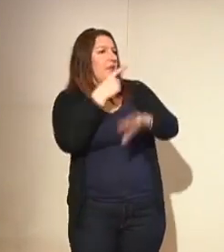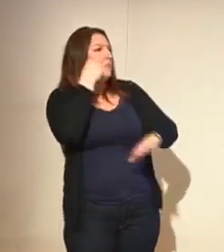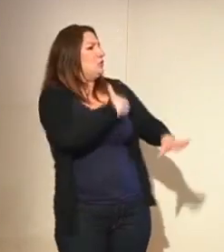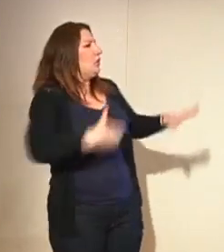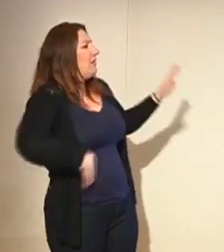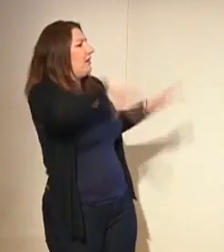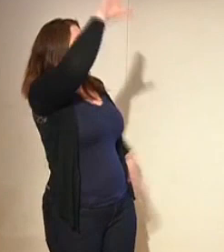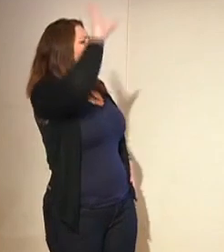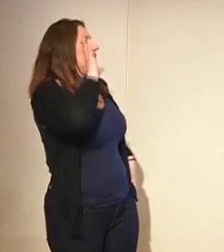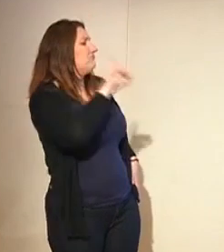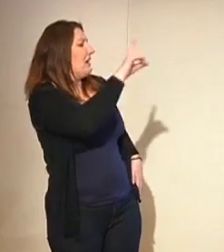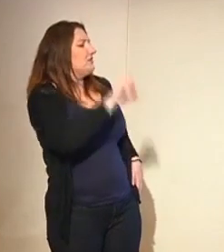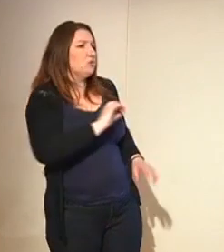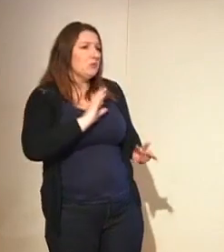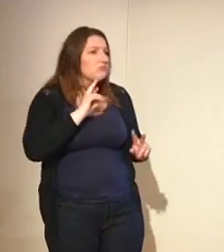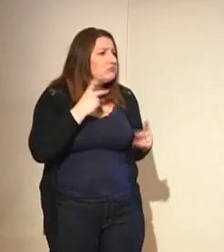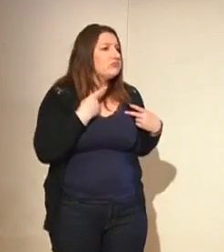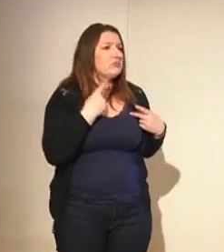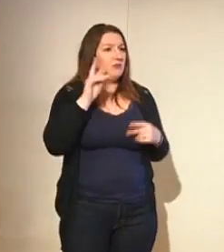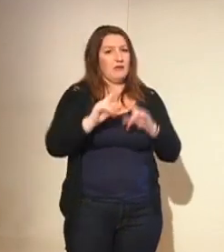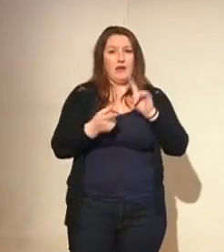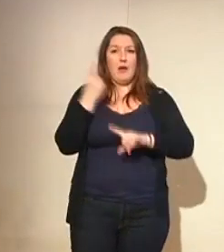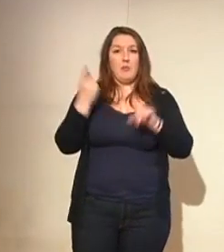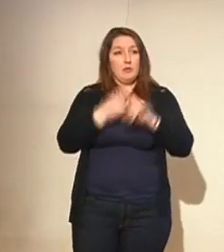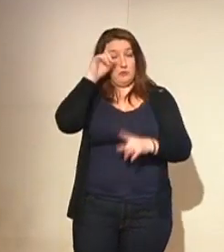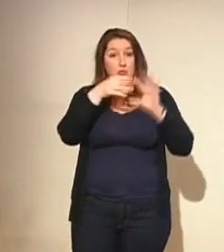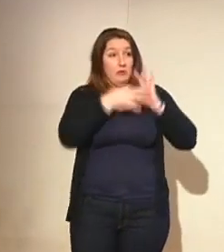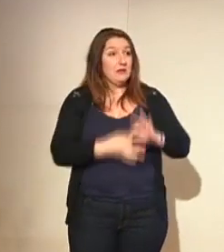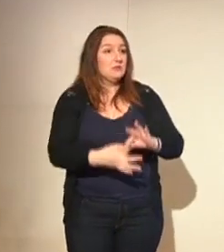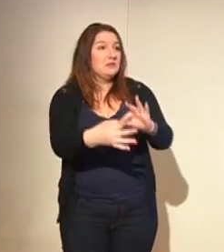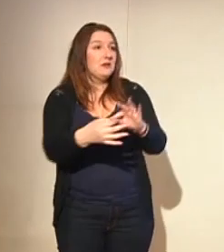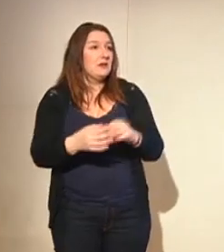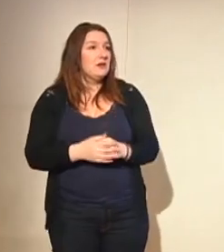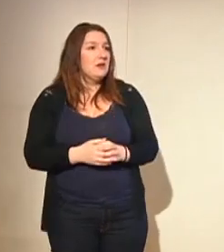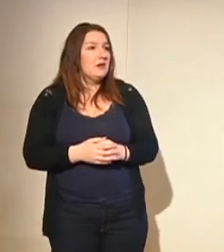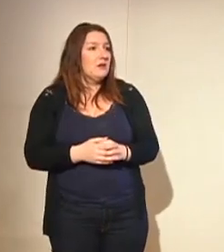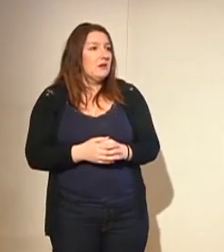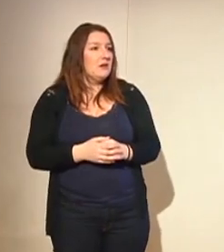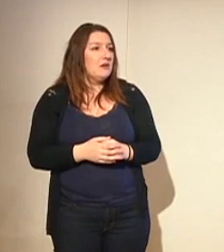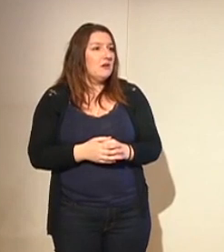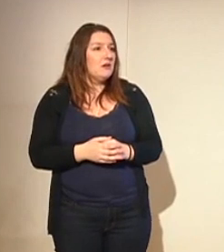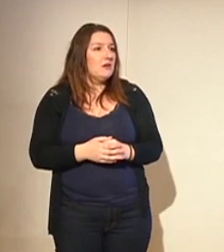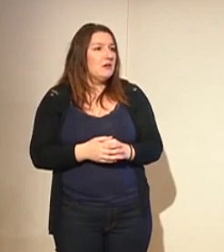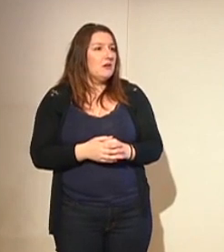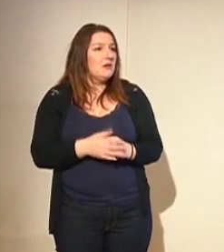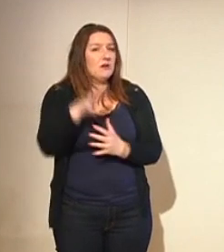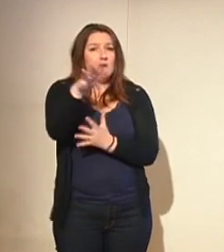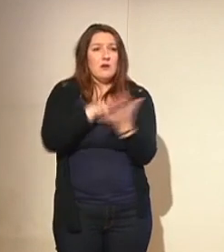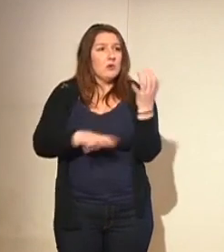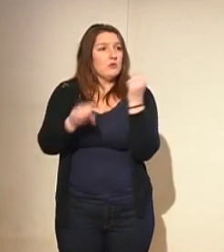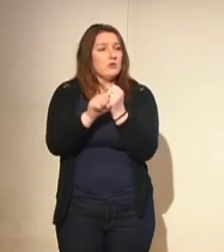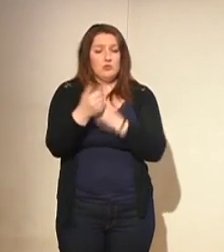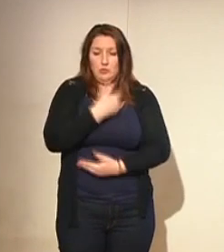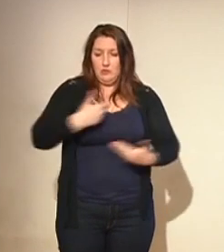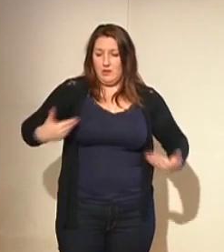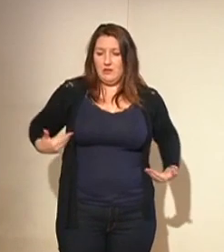extérieurs permettez elle est importante pour la continuation je ne suis pas certain que nous ayons eu à approuver le compte-rendu du dernier conseil